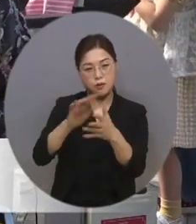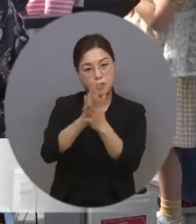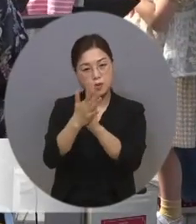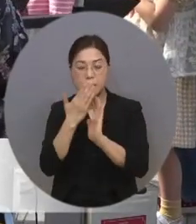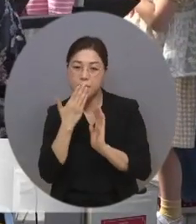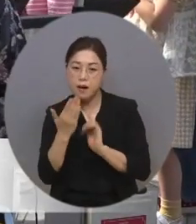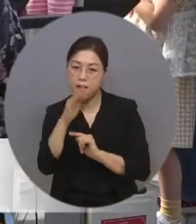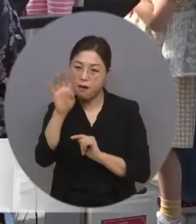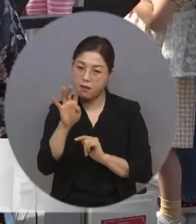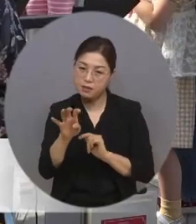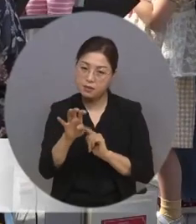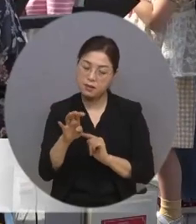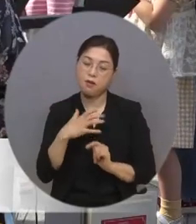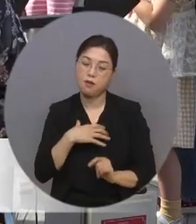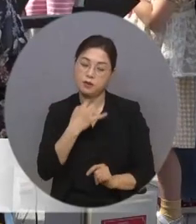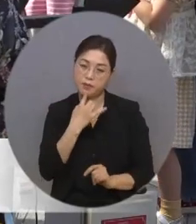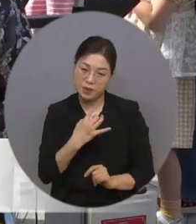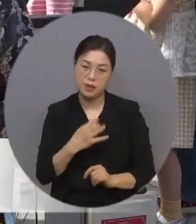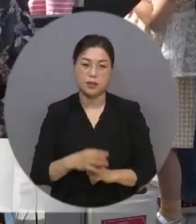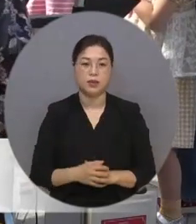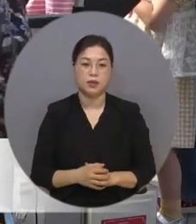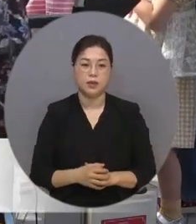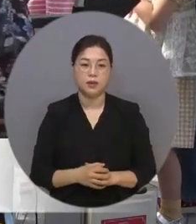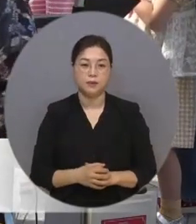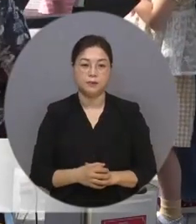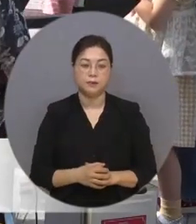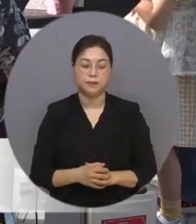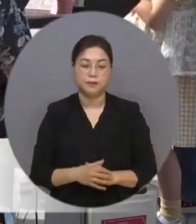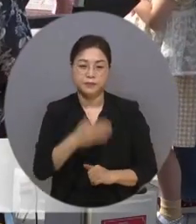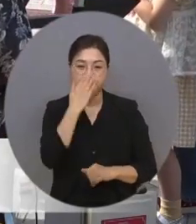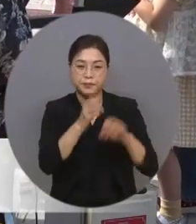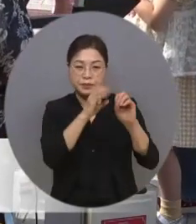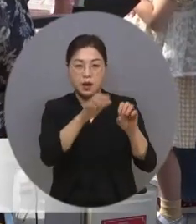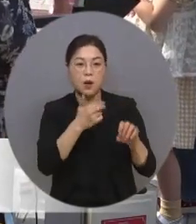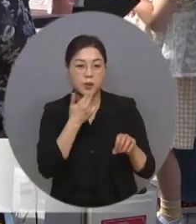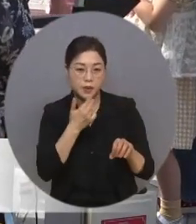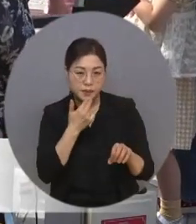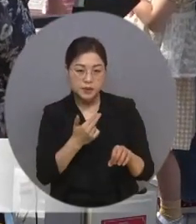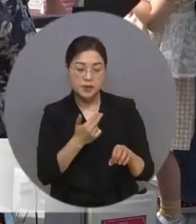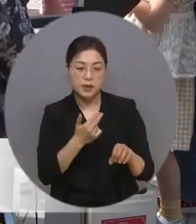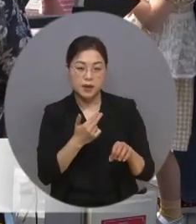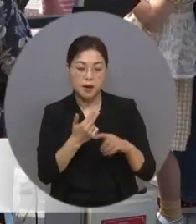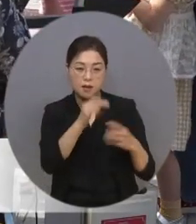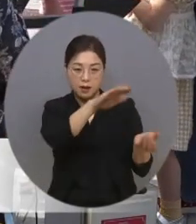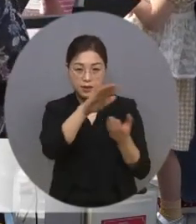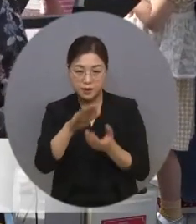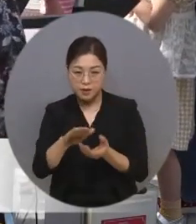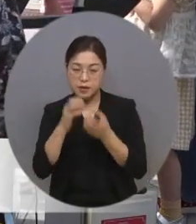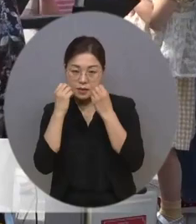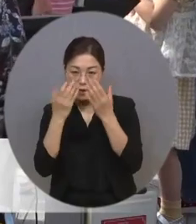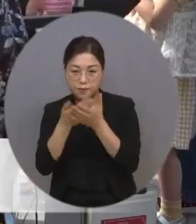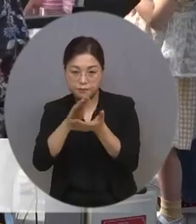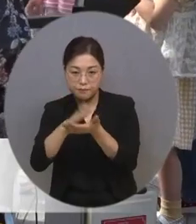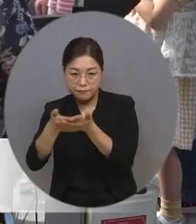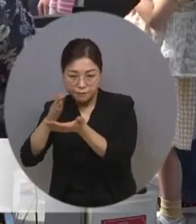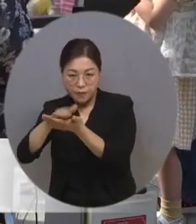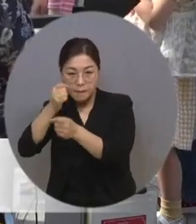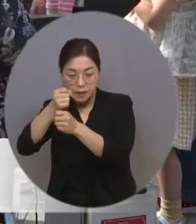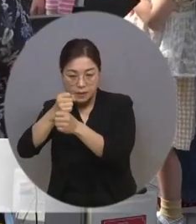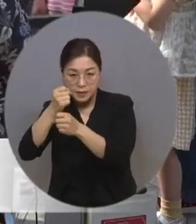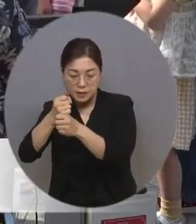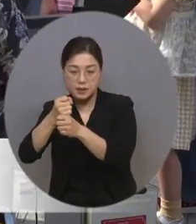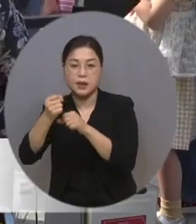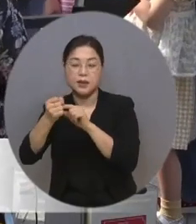것인지 이런 걱정만 하고 있는 상태라서 우리는 쓰레기 없이 실제 업사이클링, 친환경